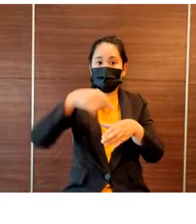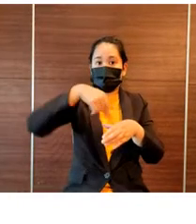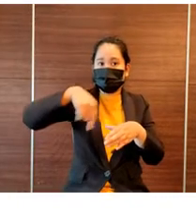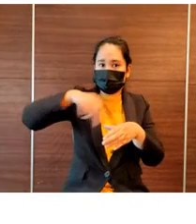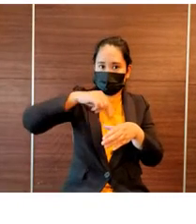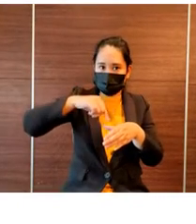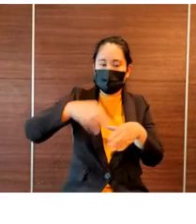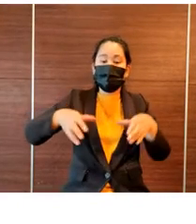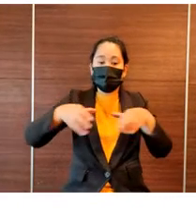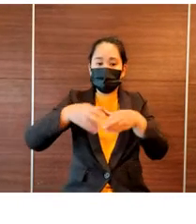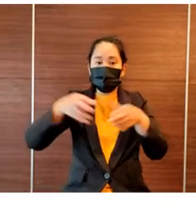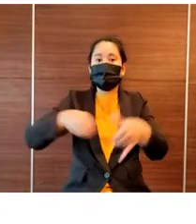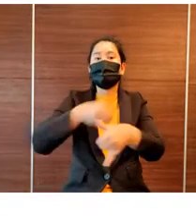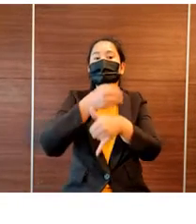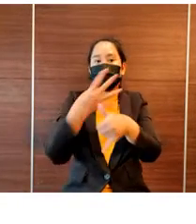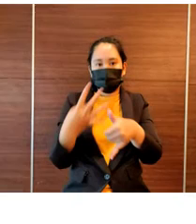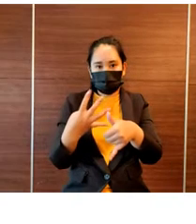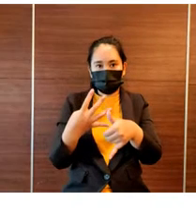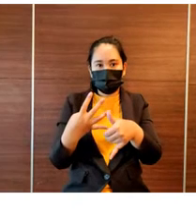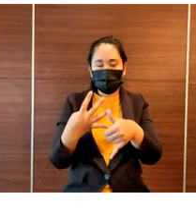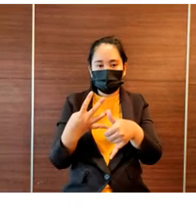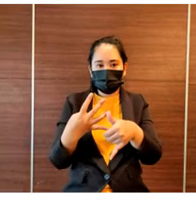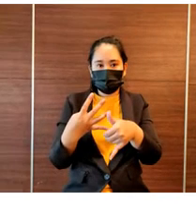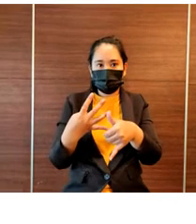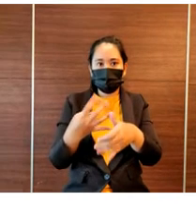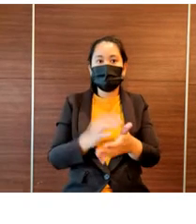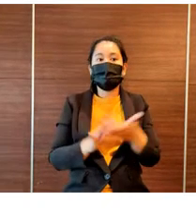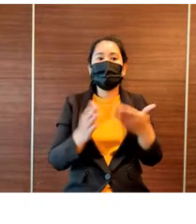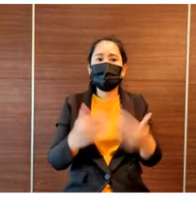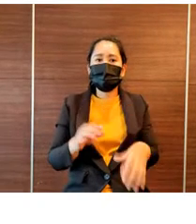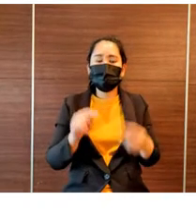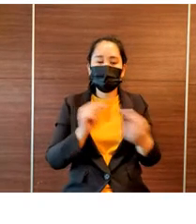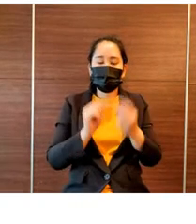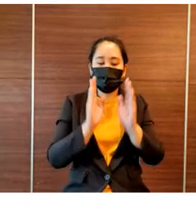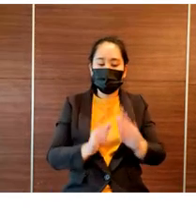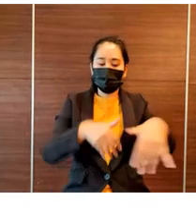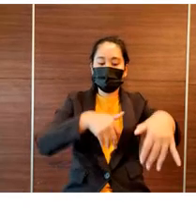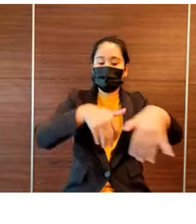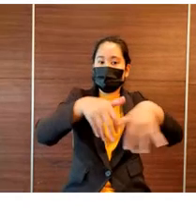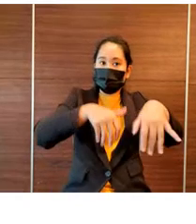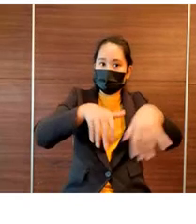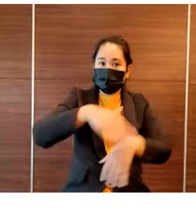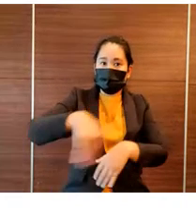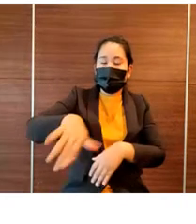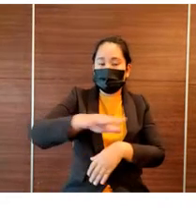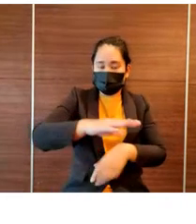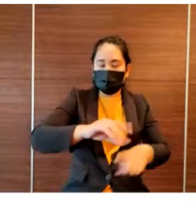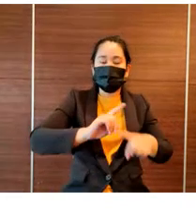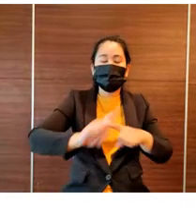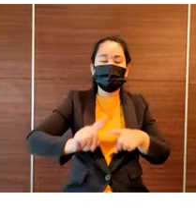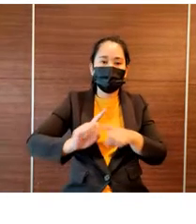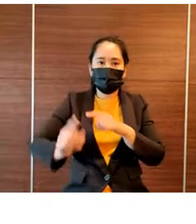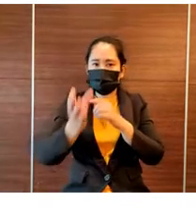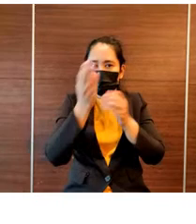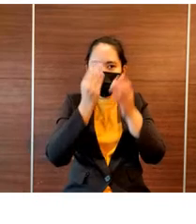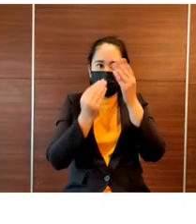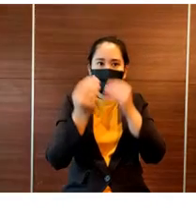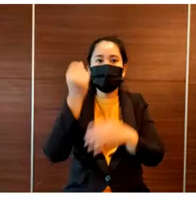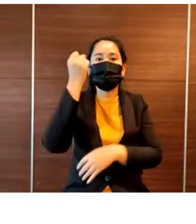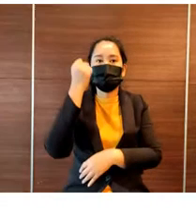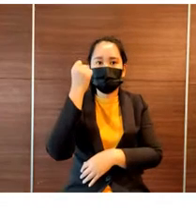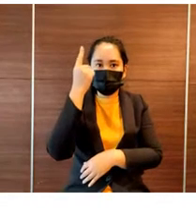รผู้มีความหลากหลายทางเพศรวมไปถึงภาคประชาสังคมโดยรวมอื่นๆด้วยน